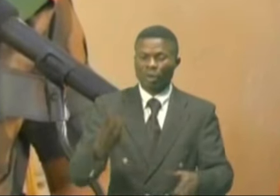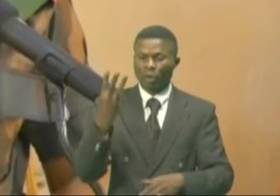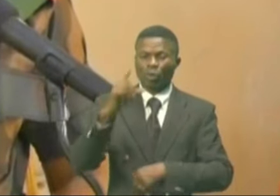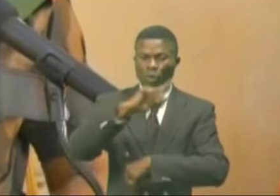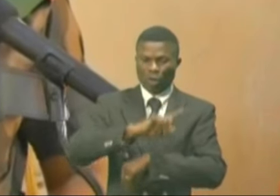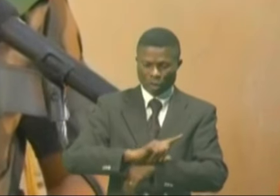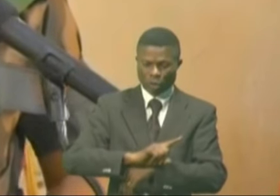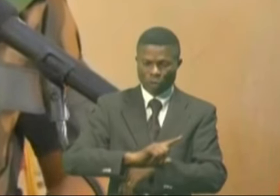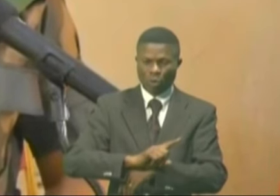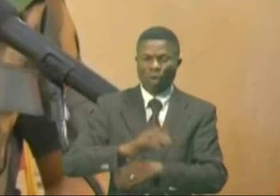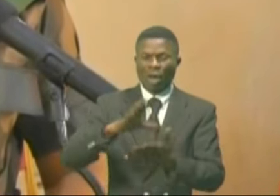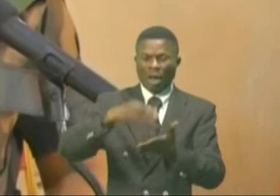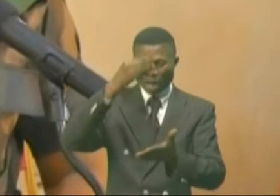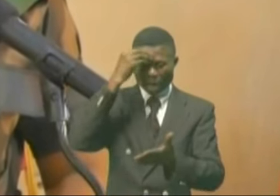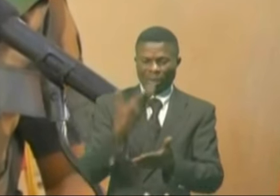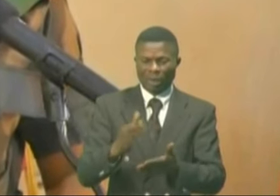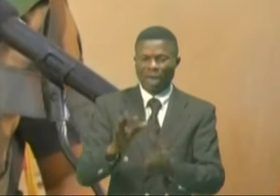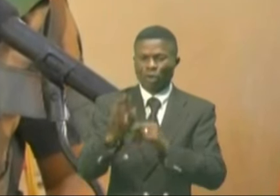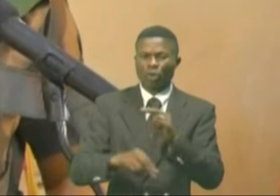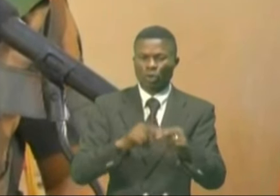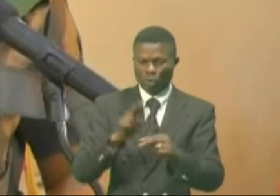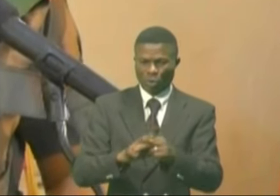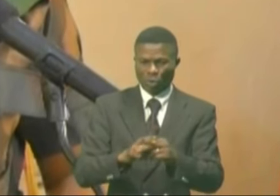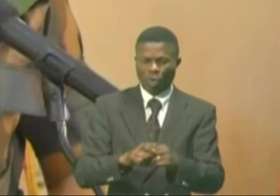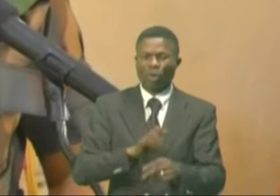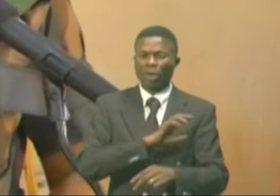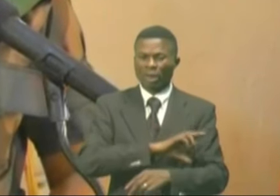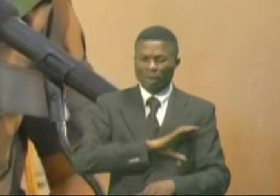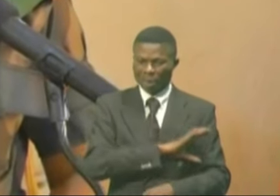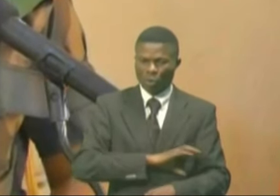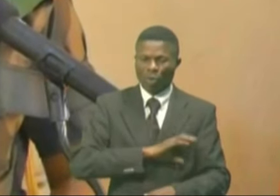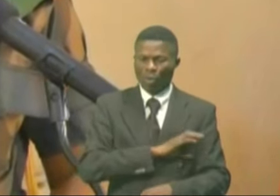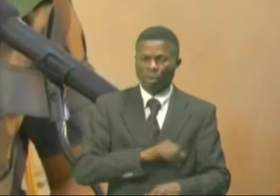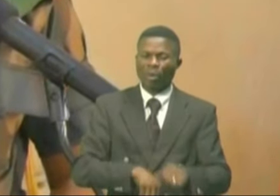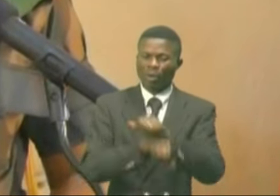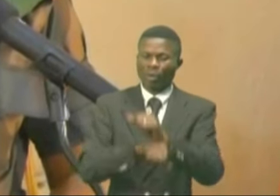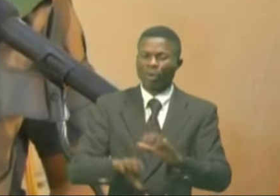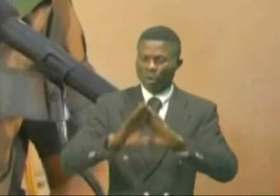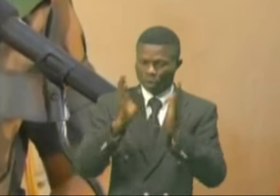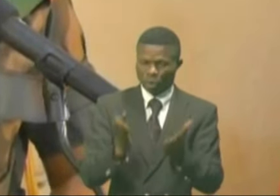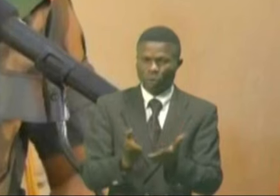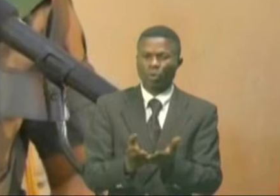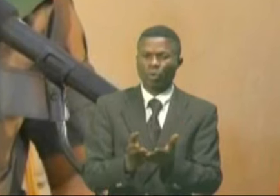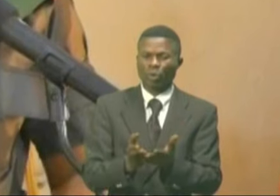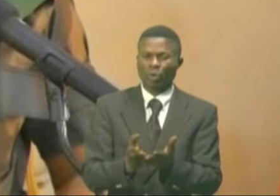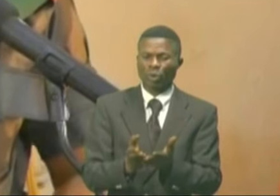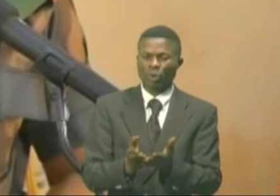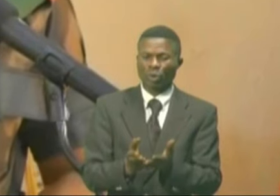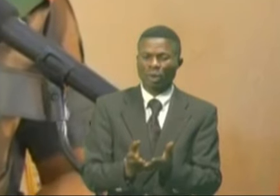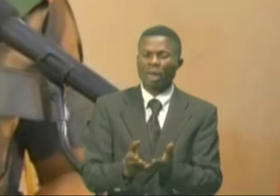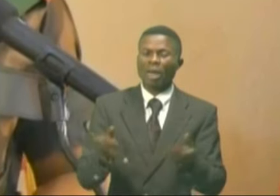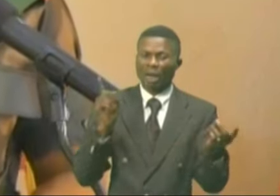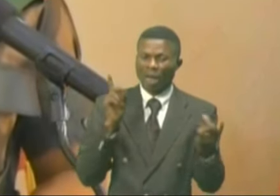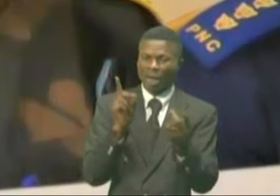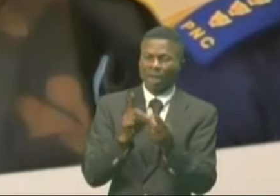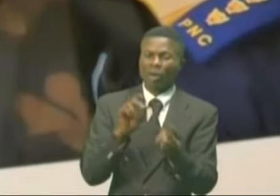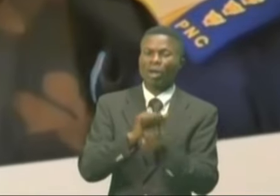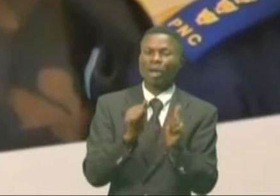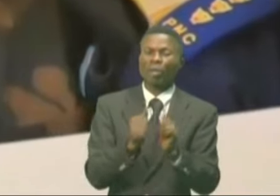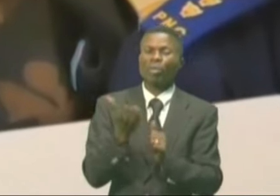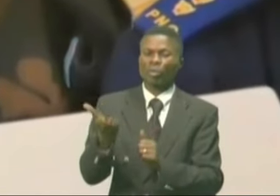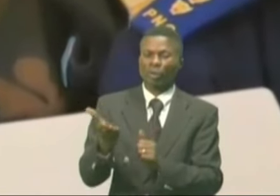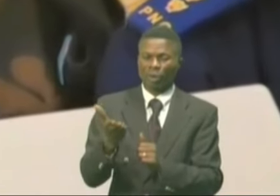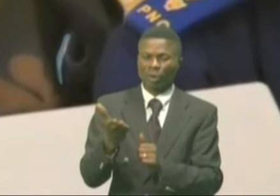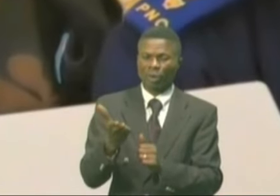de formation fixés sur les attitudes à prendre toutes les fois qu'ils seront face à un cas qui